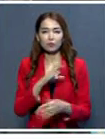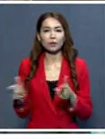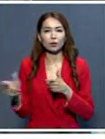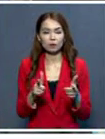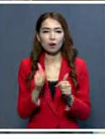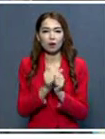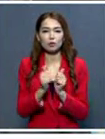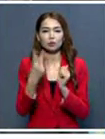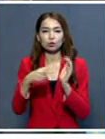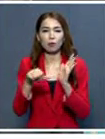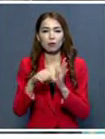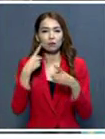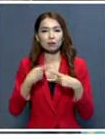дайындалған,